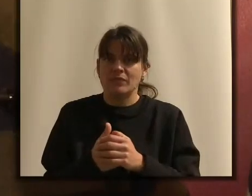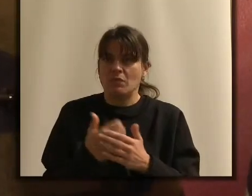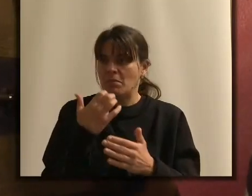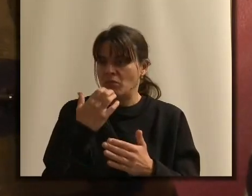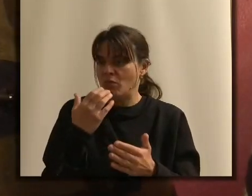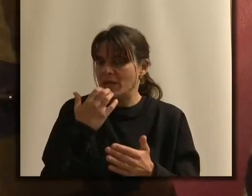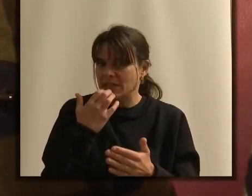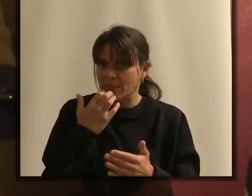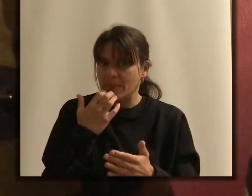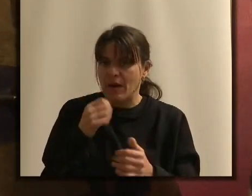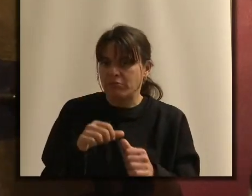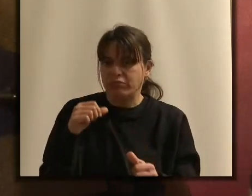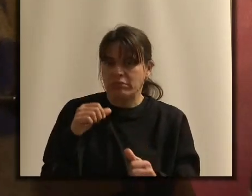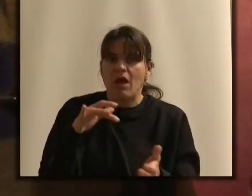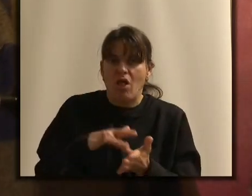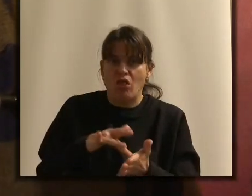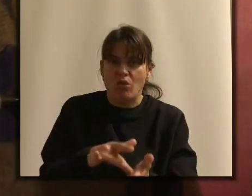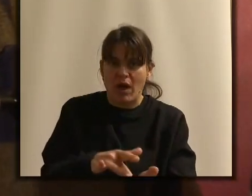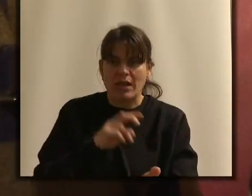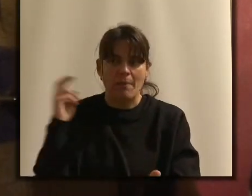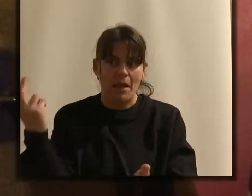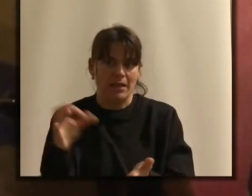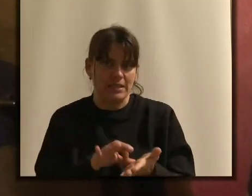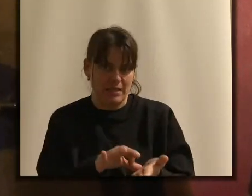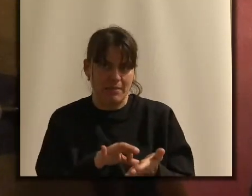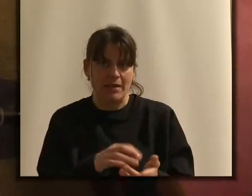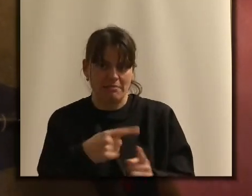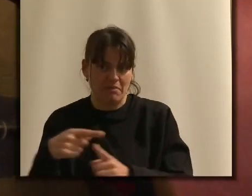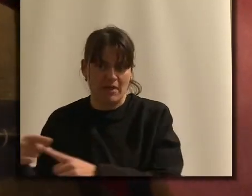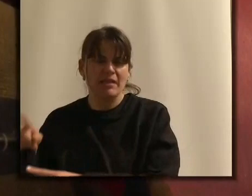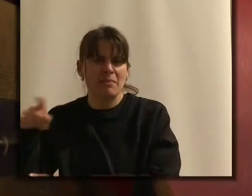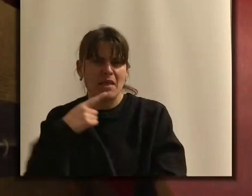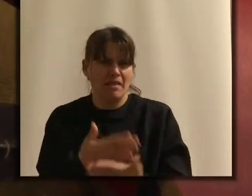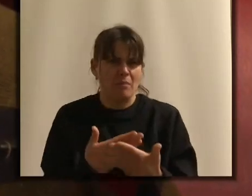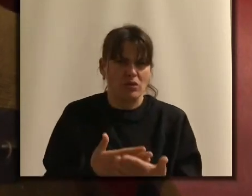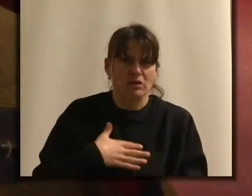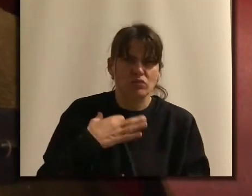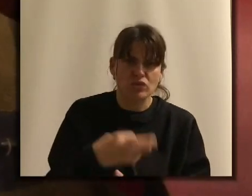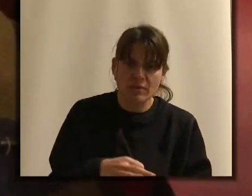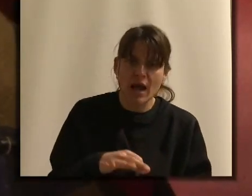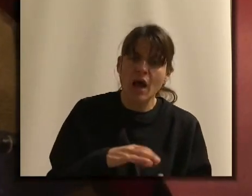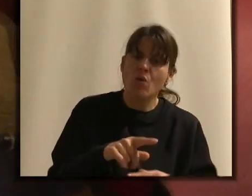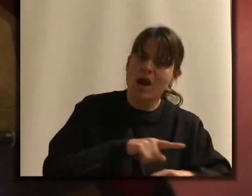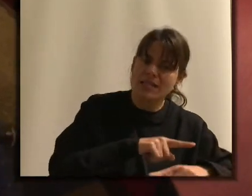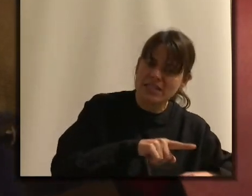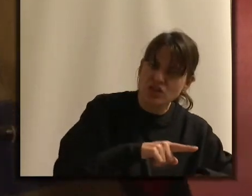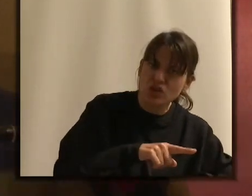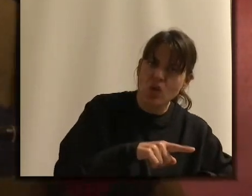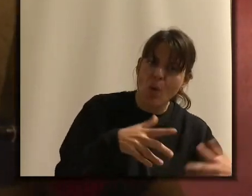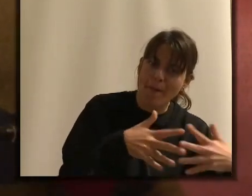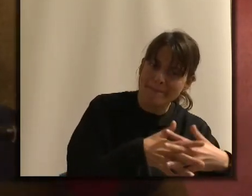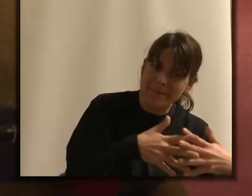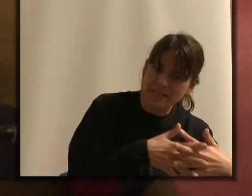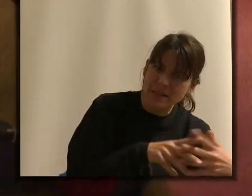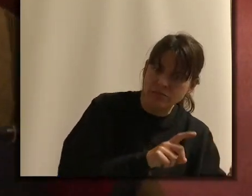govern fa amb altres serveis o té previst fer amb altres serveis. També demostra que és possible passar d'una gestió mixta a una gestió directa sense que